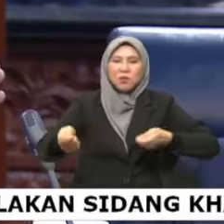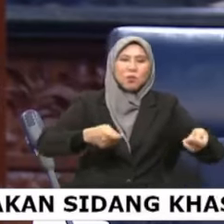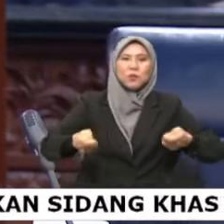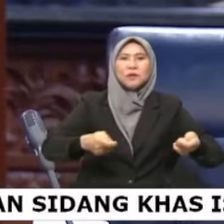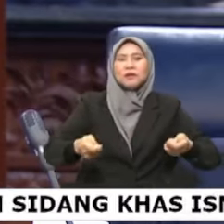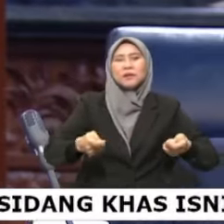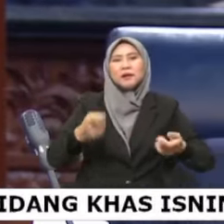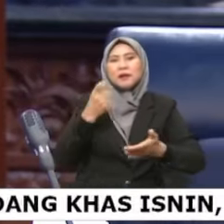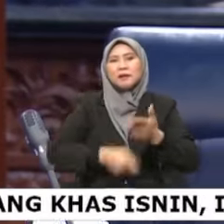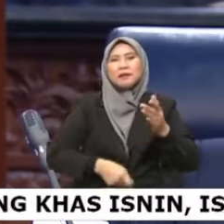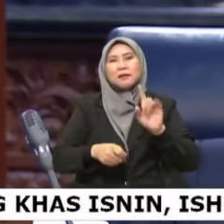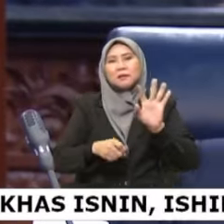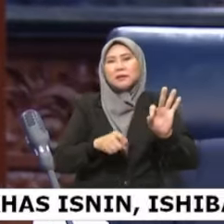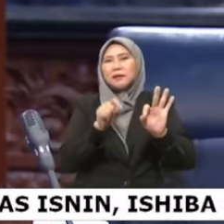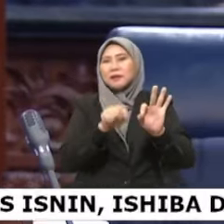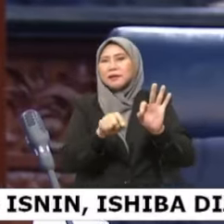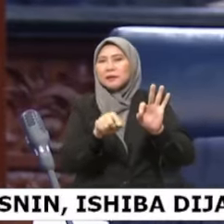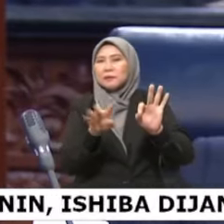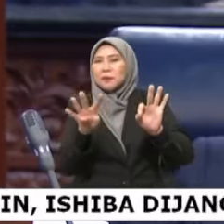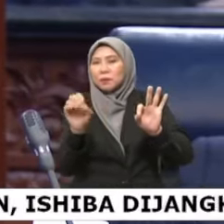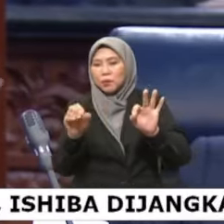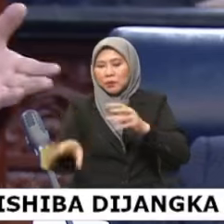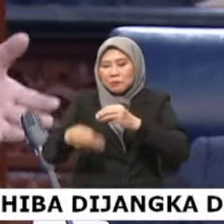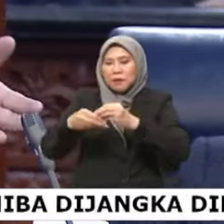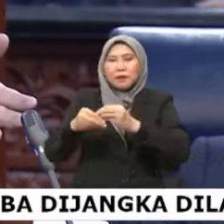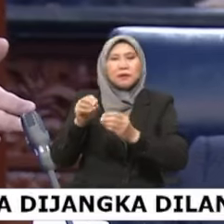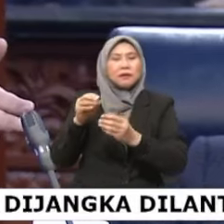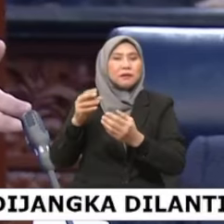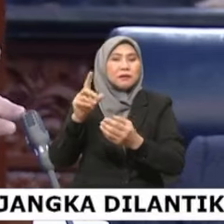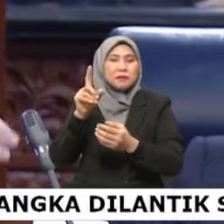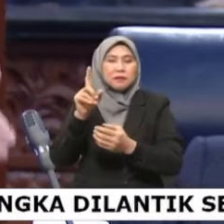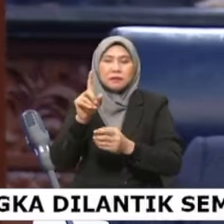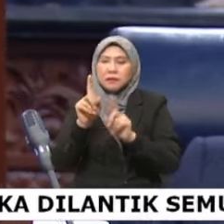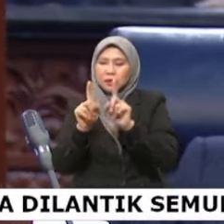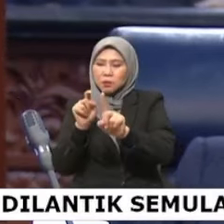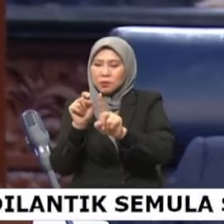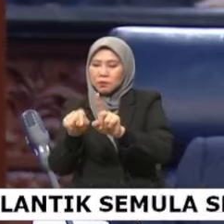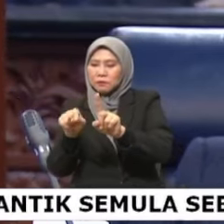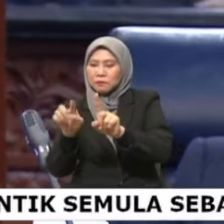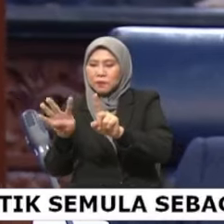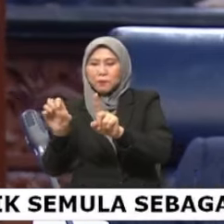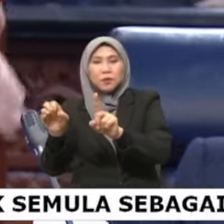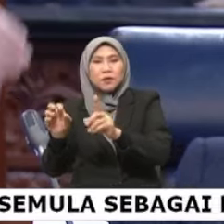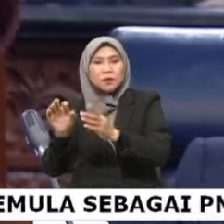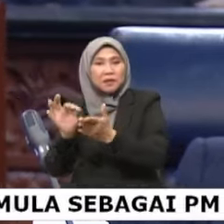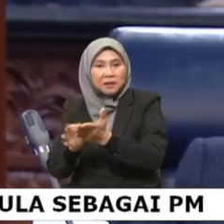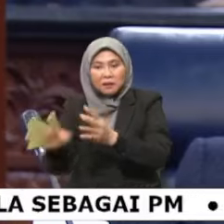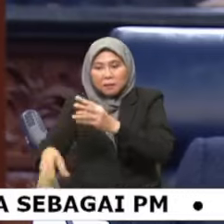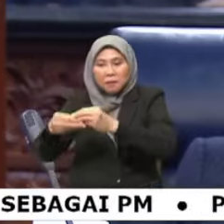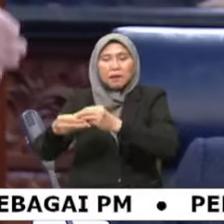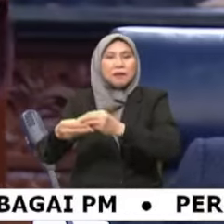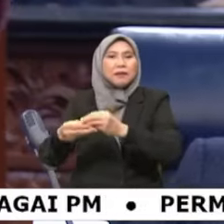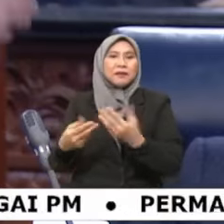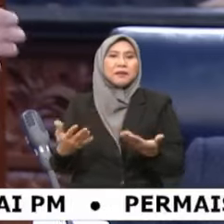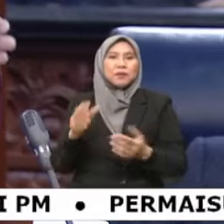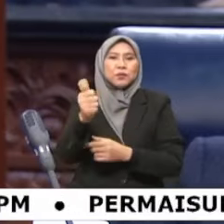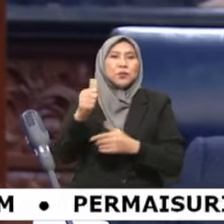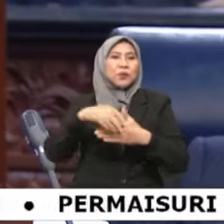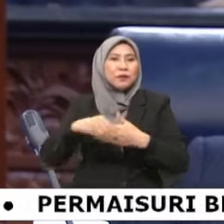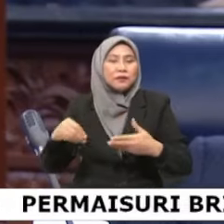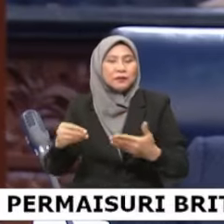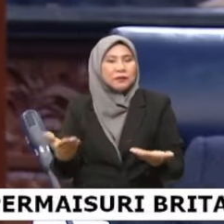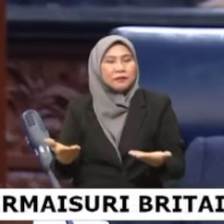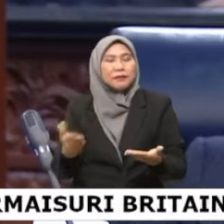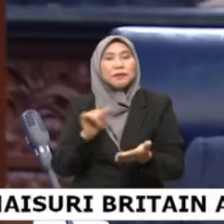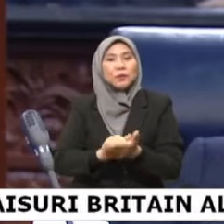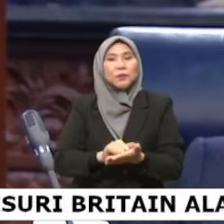jual. Dan mereka letak pula harga potong, tambah RM1. Jadi jual RM10.40. Itu sebab kartel makanan haiwan